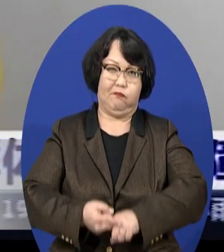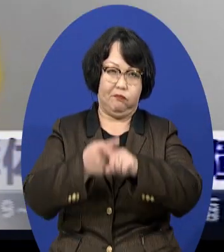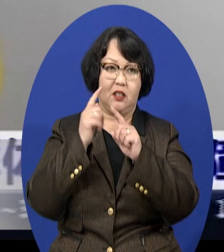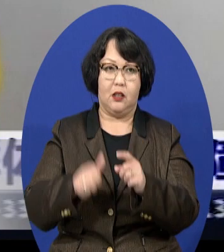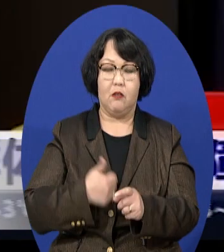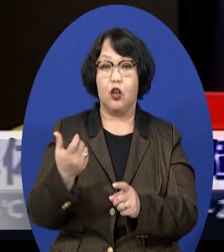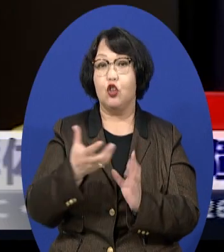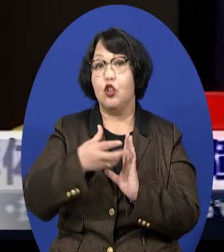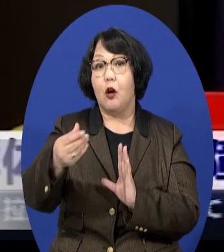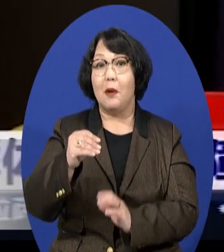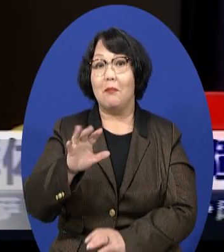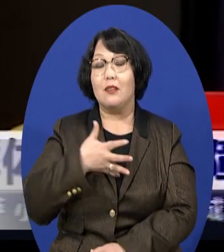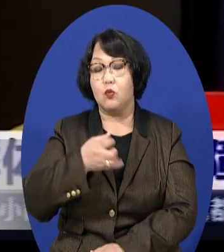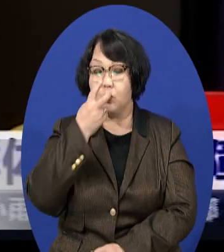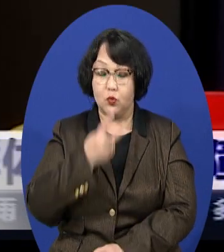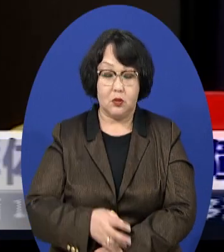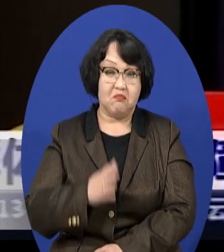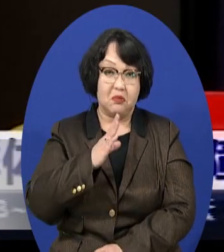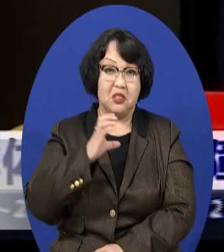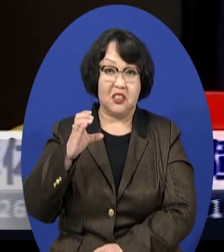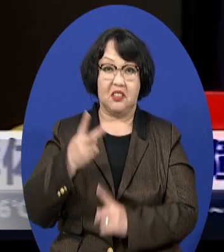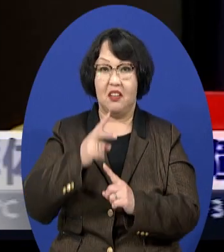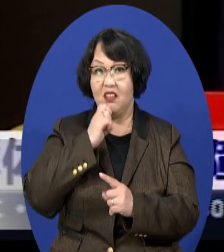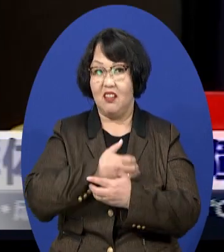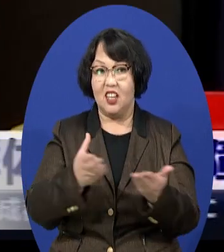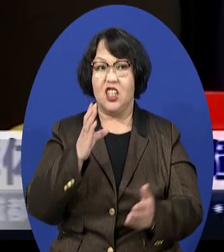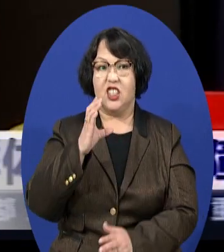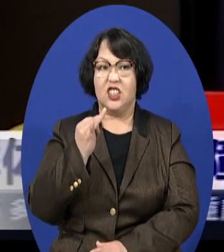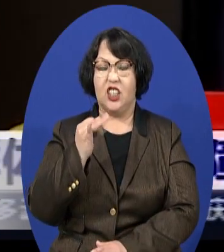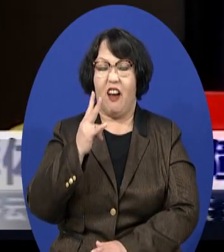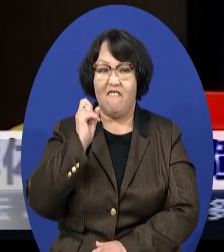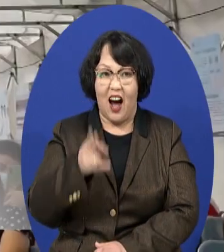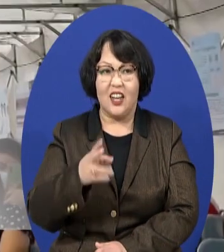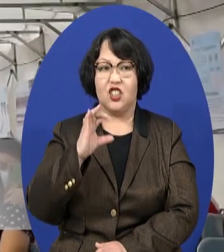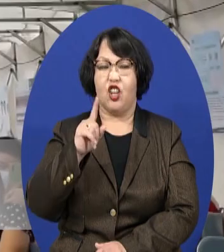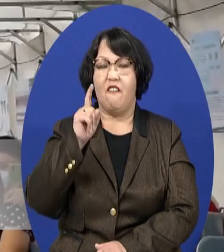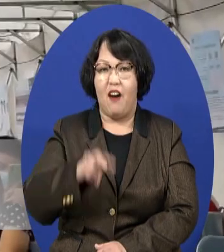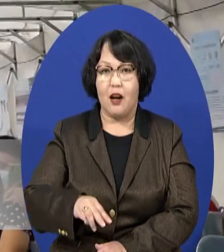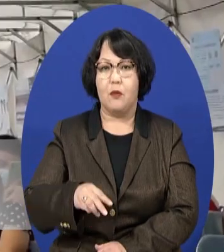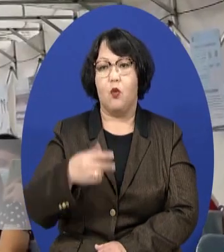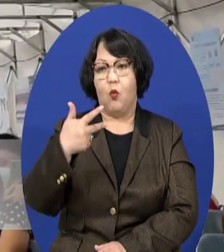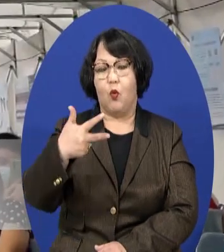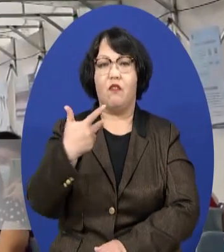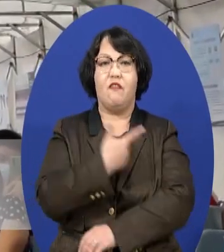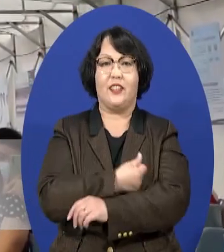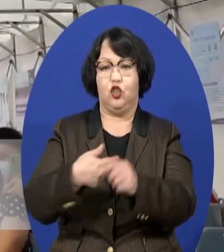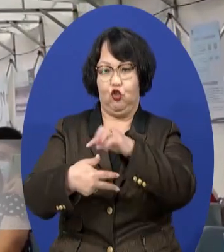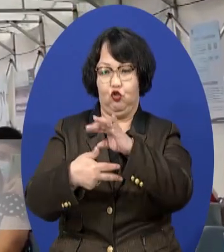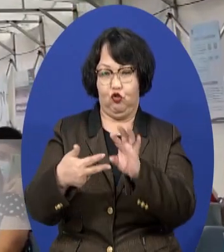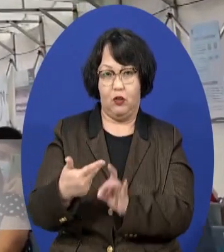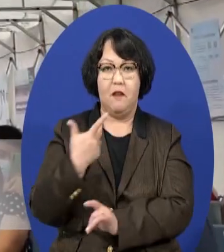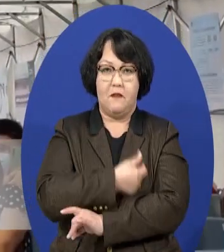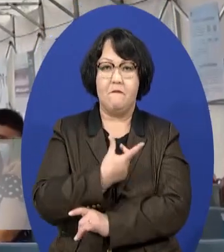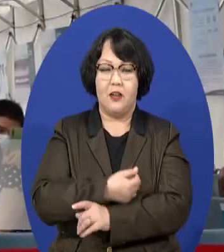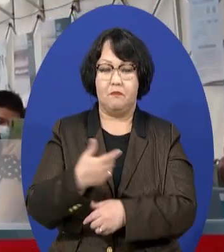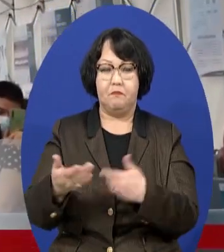дамжууллаа. Тус улс дотоодын Sinopharm болон Sinovac компаниудын 3 вакциныг тарилгад ашиглаж байгаа юм. Дээрх